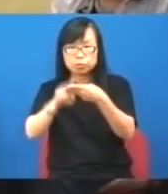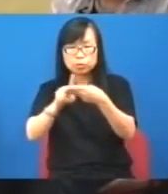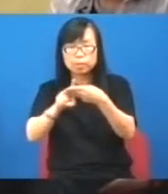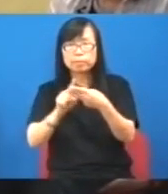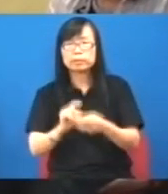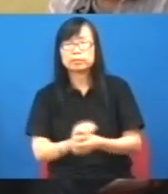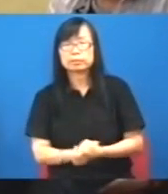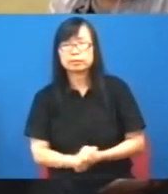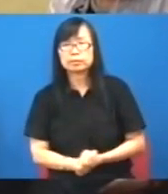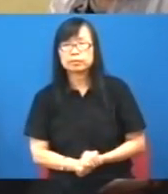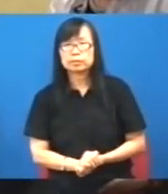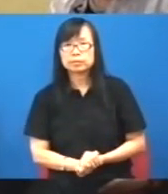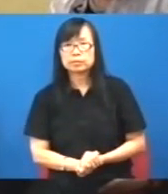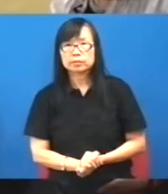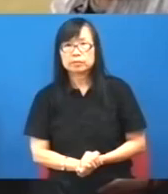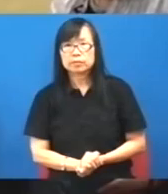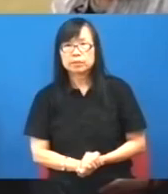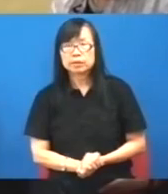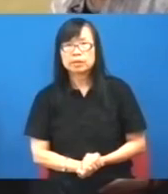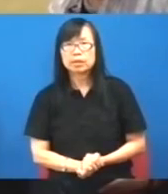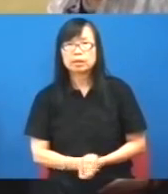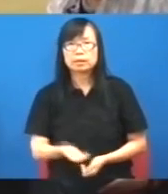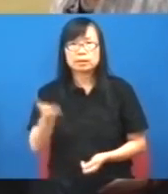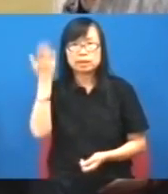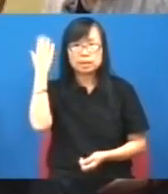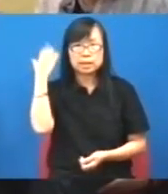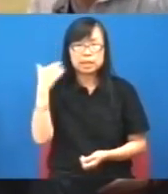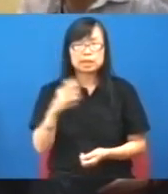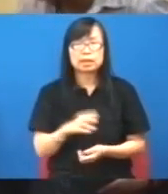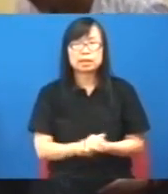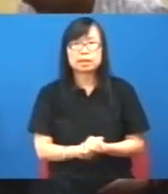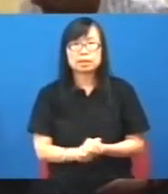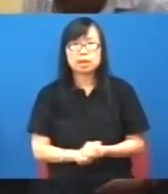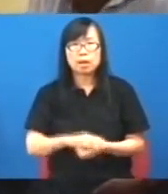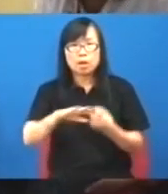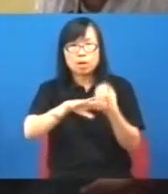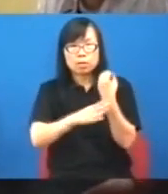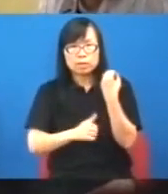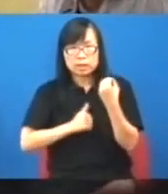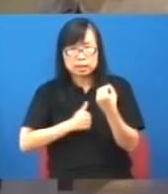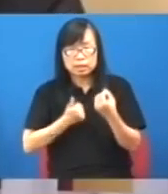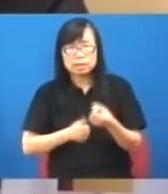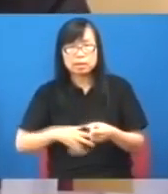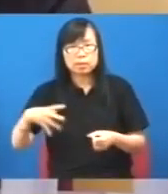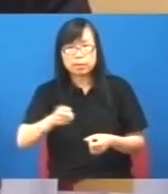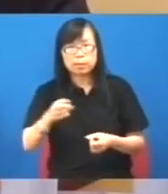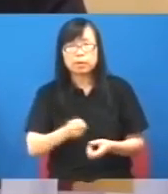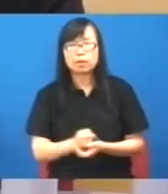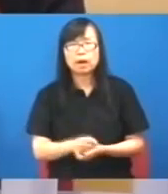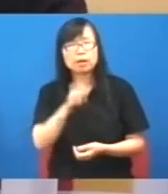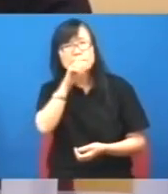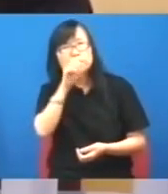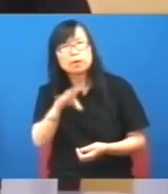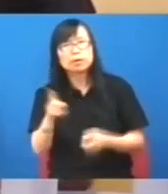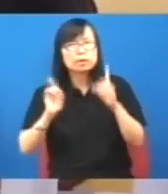啊！誒，即 係位高權重，前律政司司長都 係咯。咁嗱，你嗰啲有自由都唔緊要，咁你要